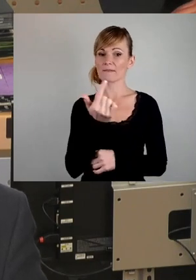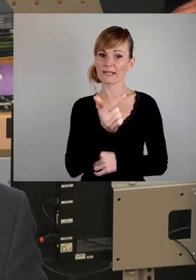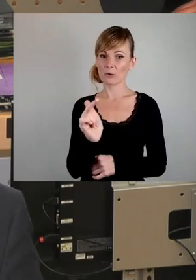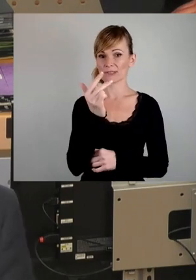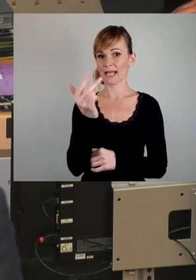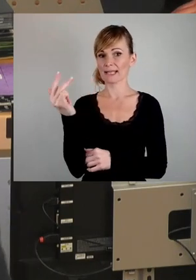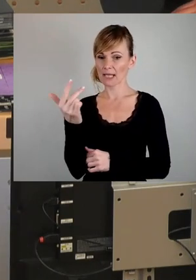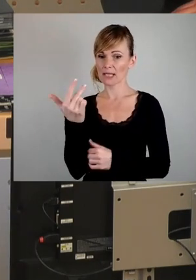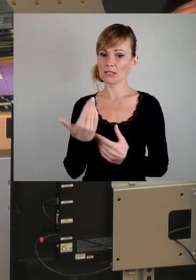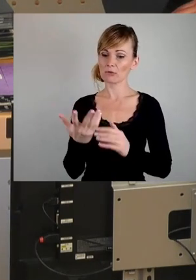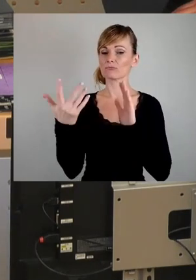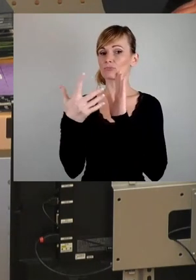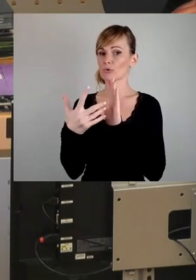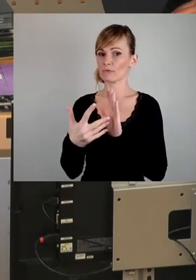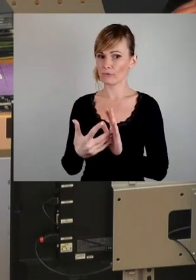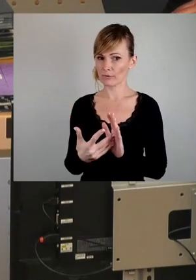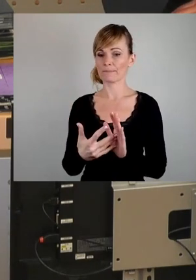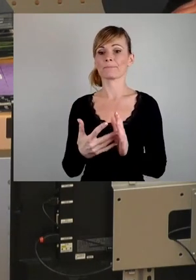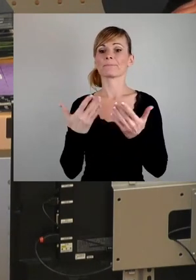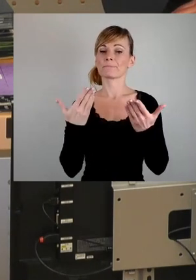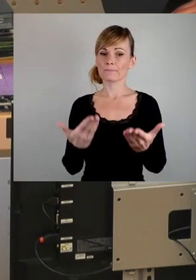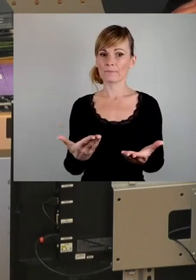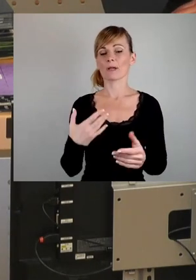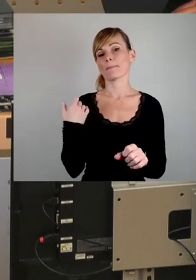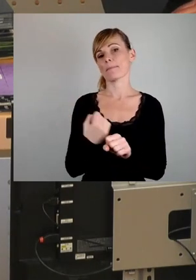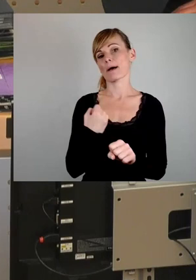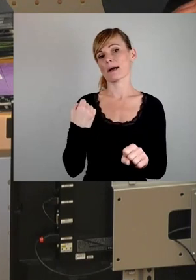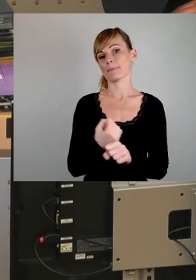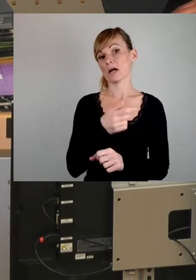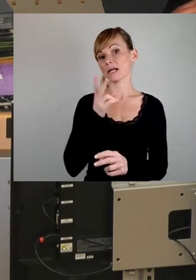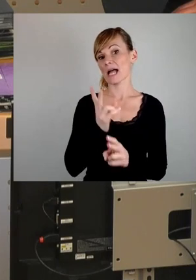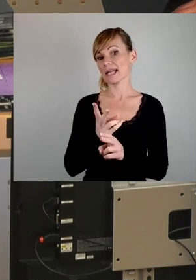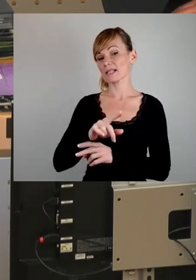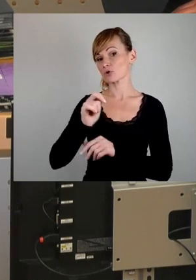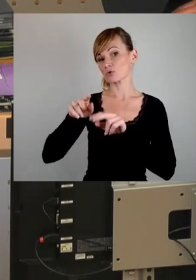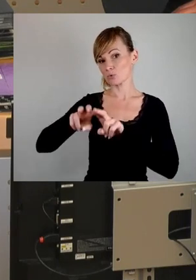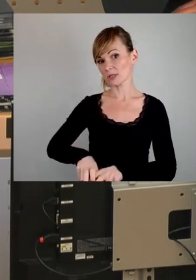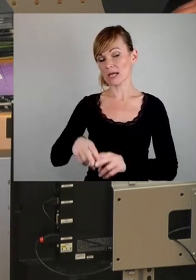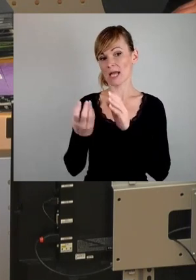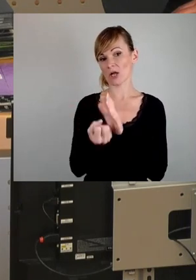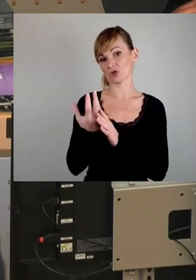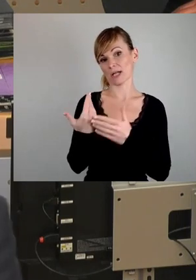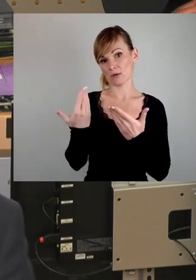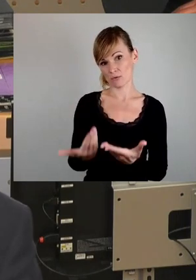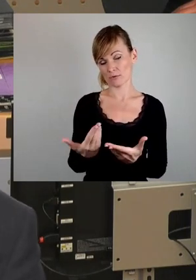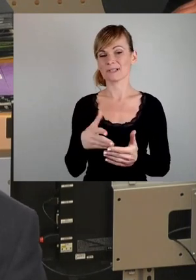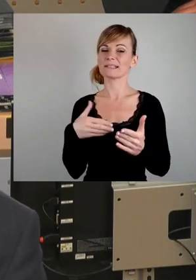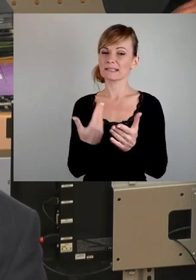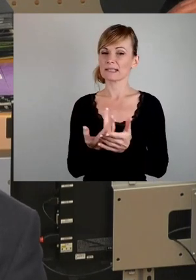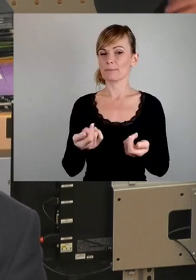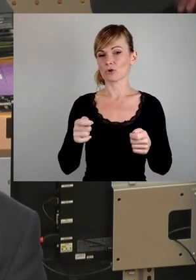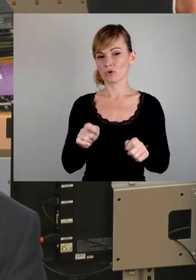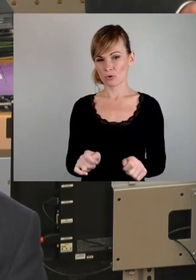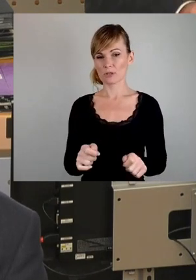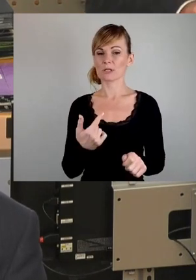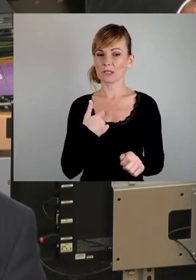prüft und hierzu eine Machbarkeitsstudie erstellen lässt. Schon vor diesem Beschluss habe ich immer